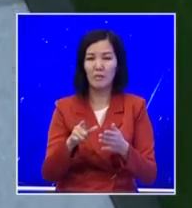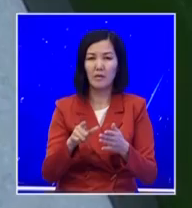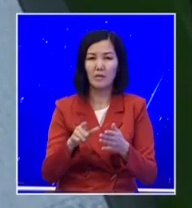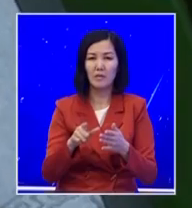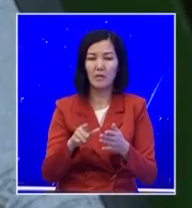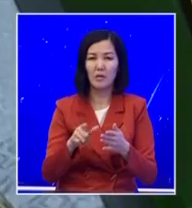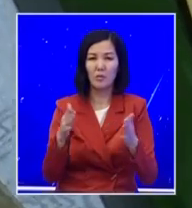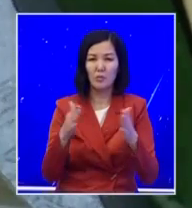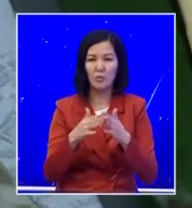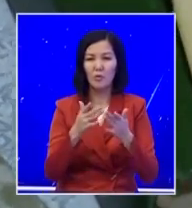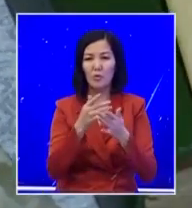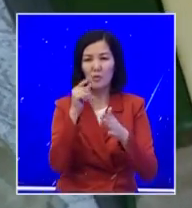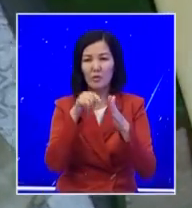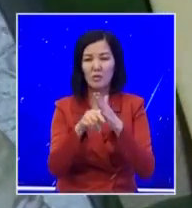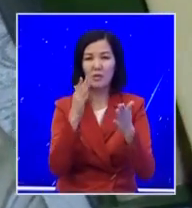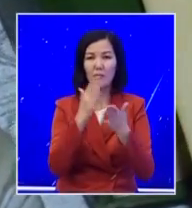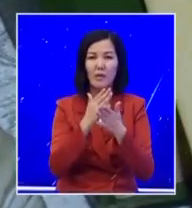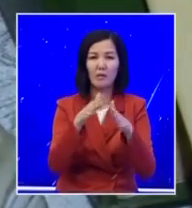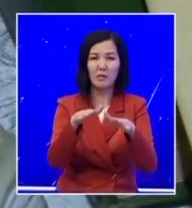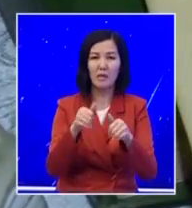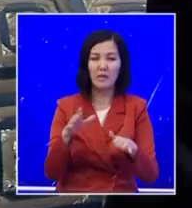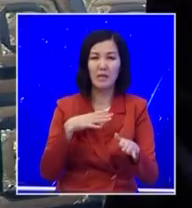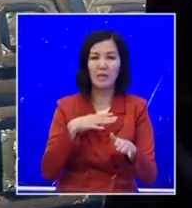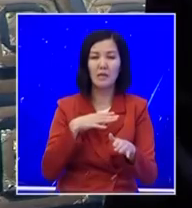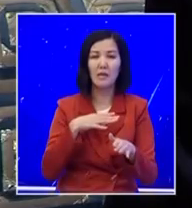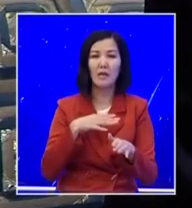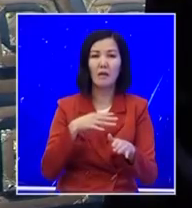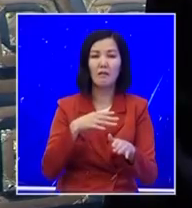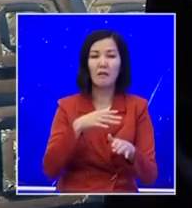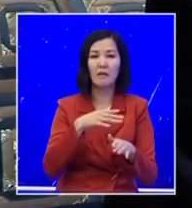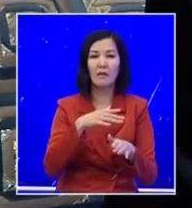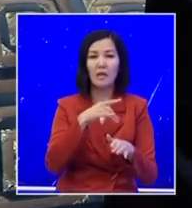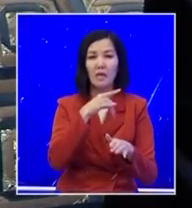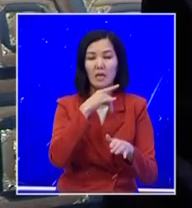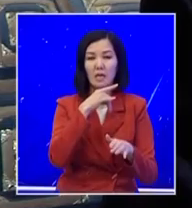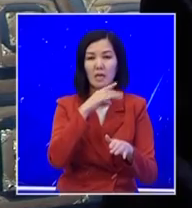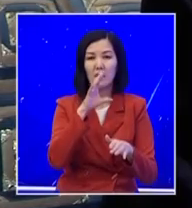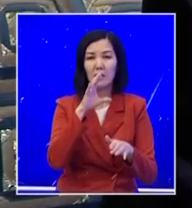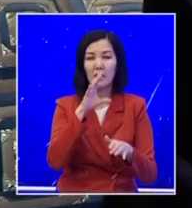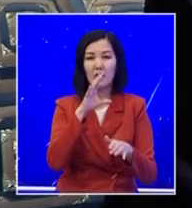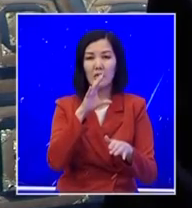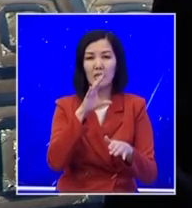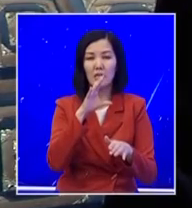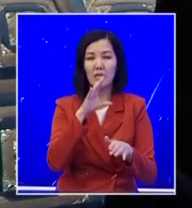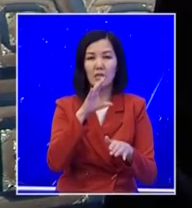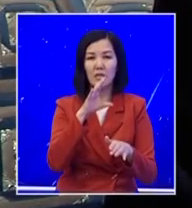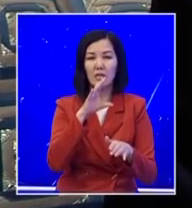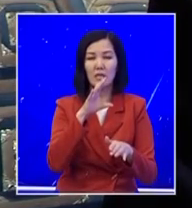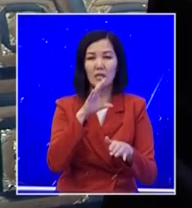мына Совет өкіметінен келген деген жаңағы желеуін етіп